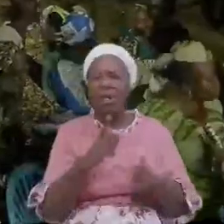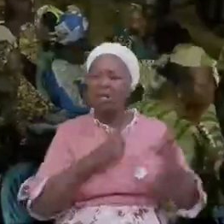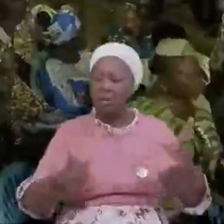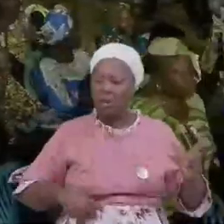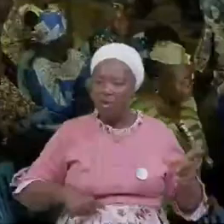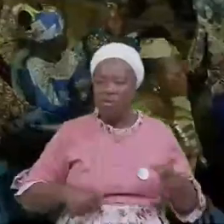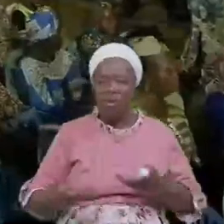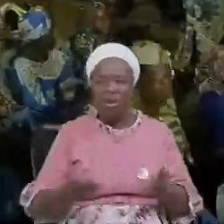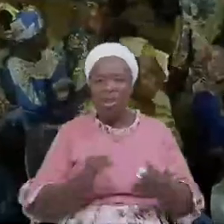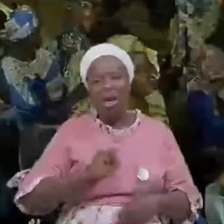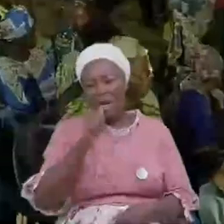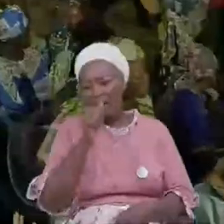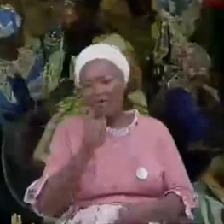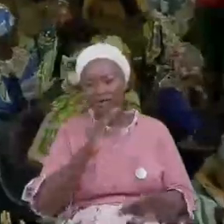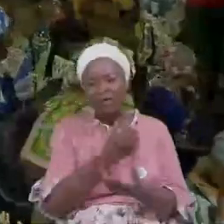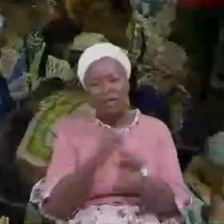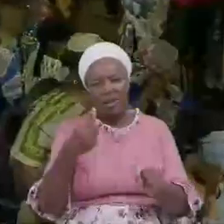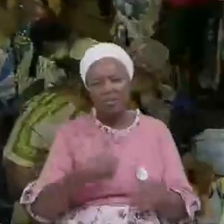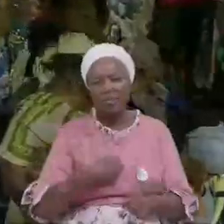sauve-moi, pardonne-moi,